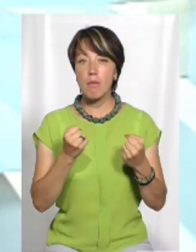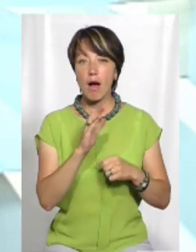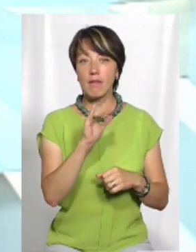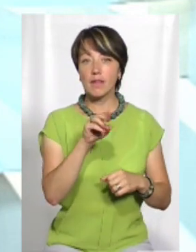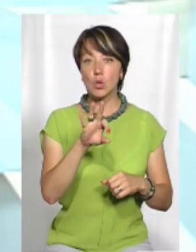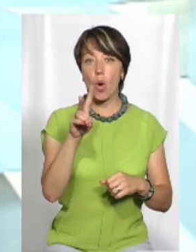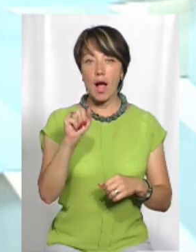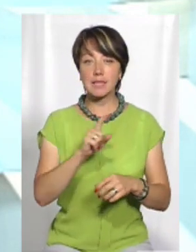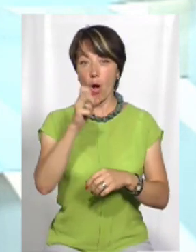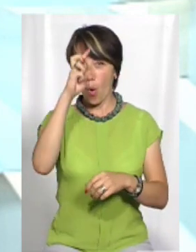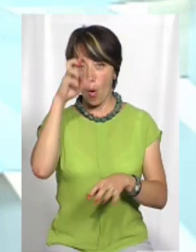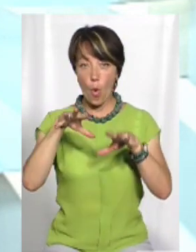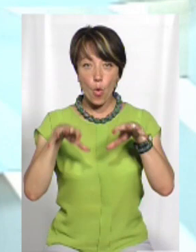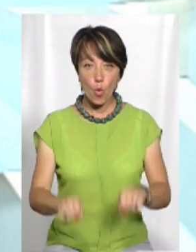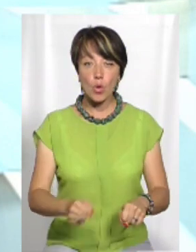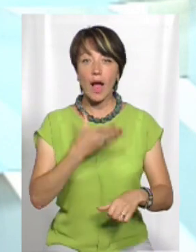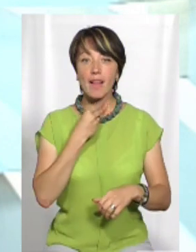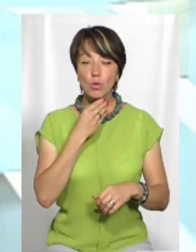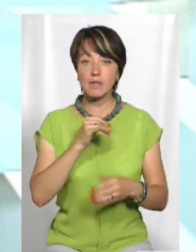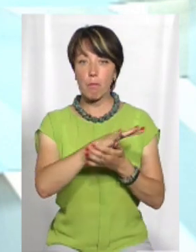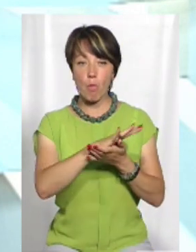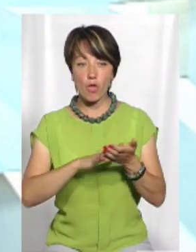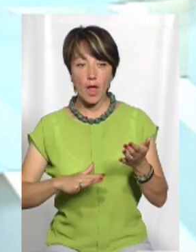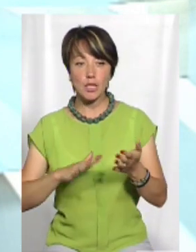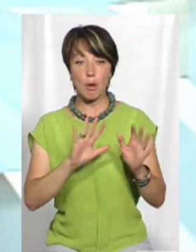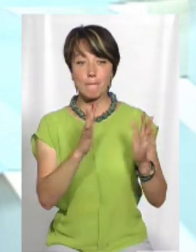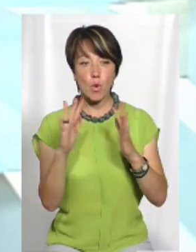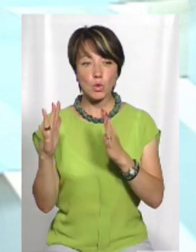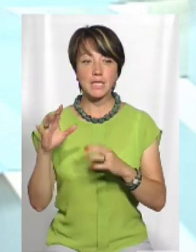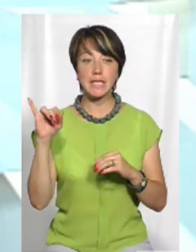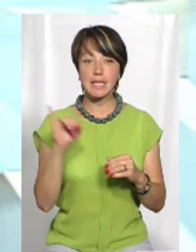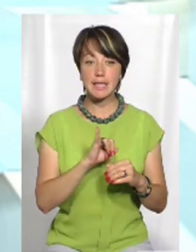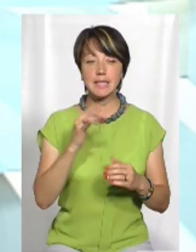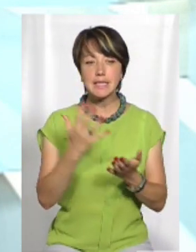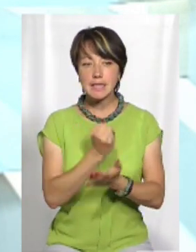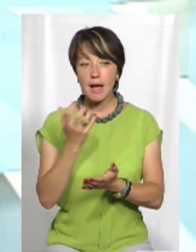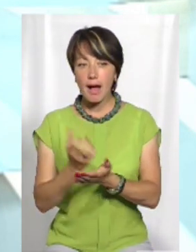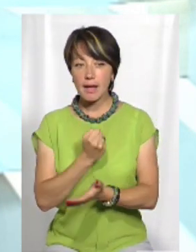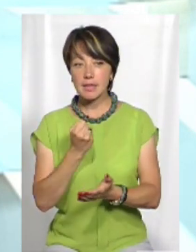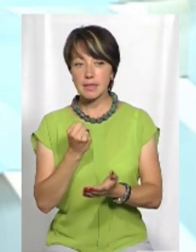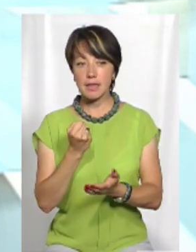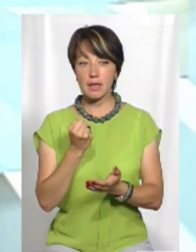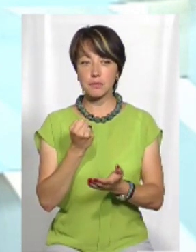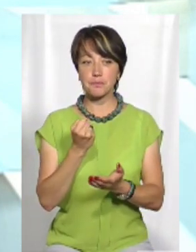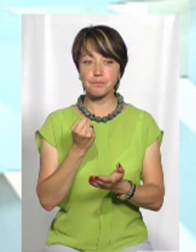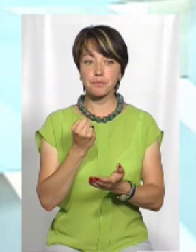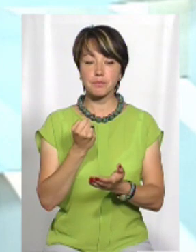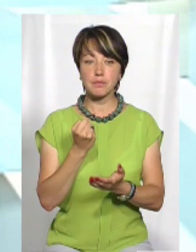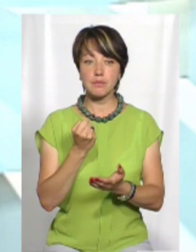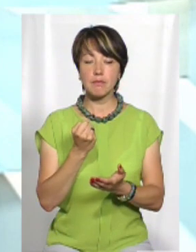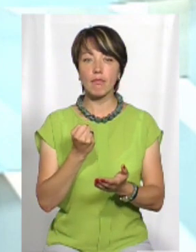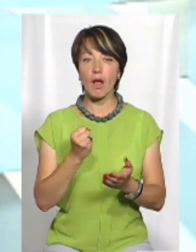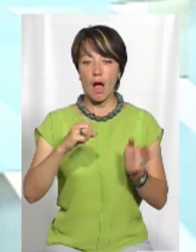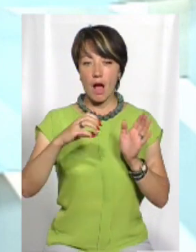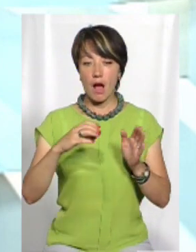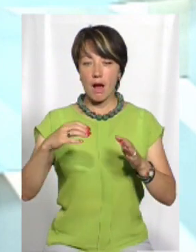за корону литовську, і подальші події, і знахідки, от теж кахлі